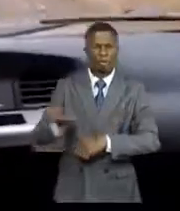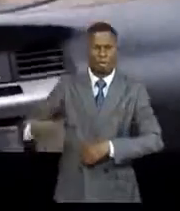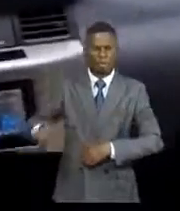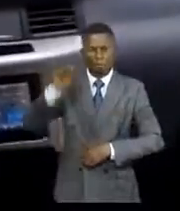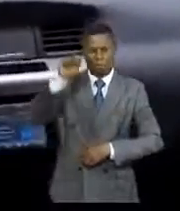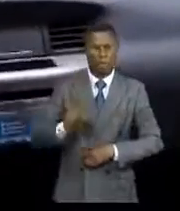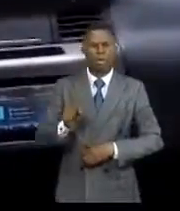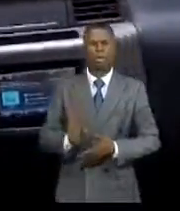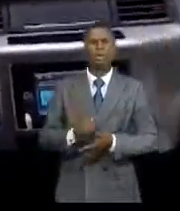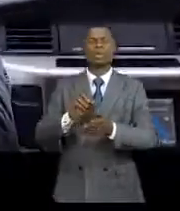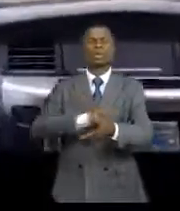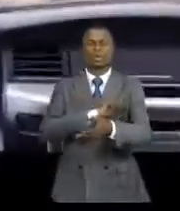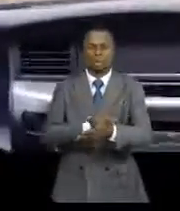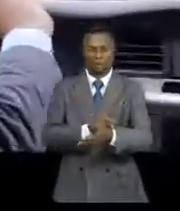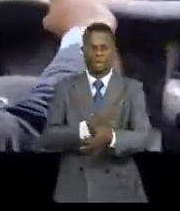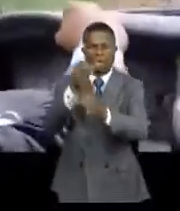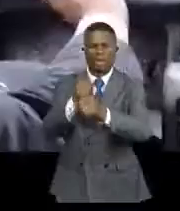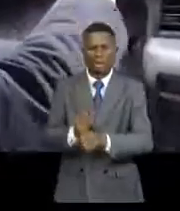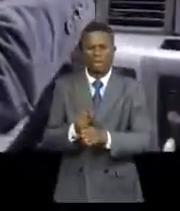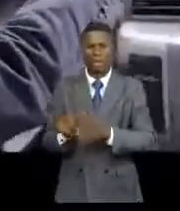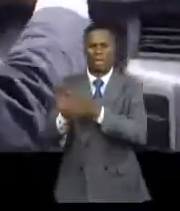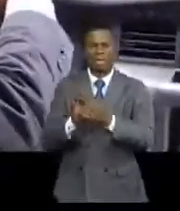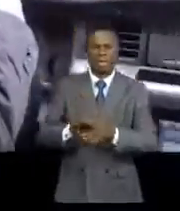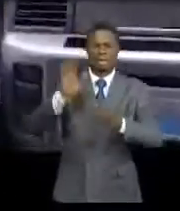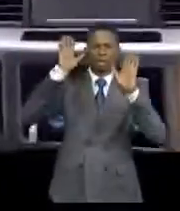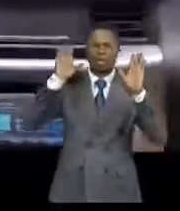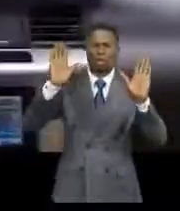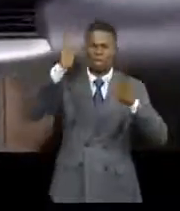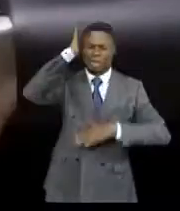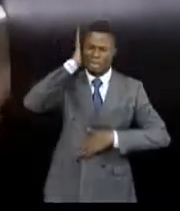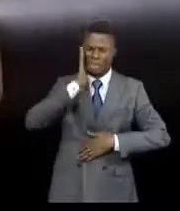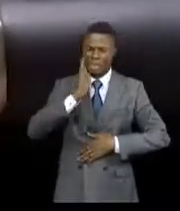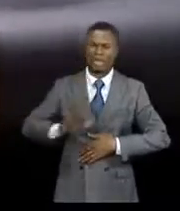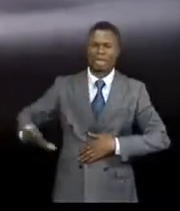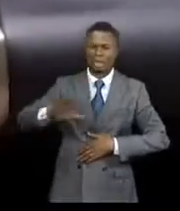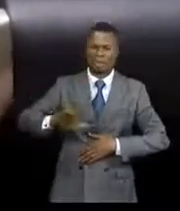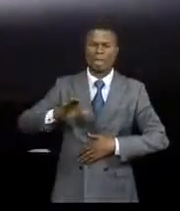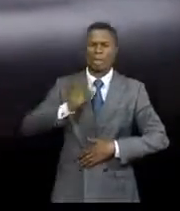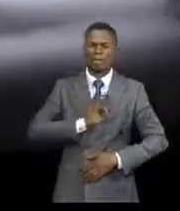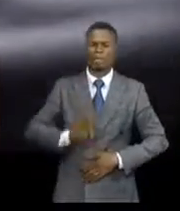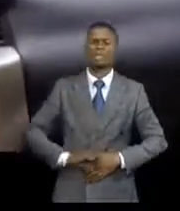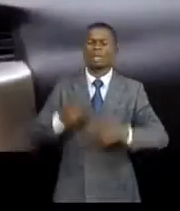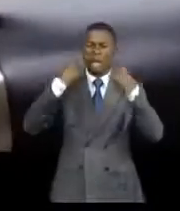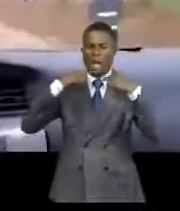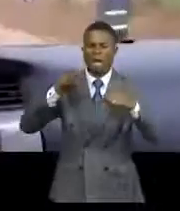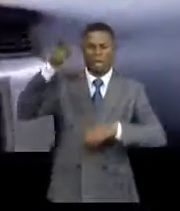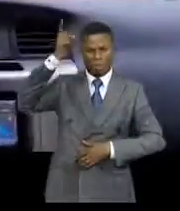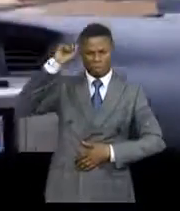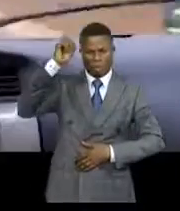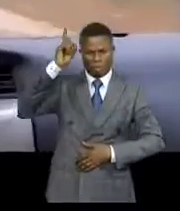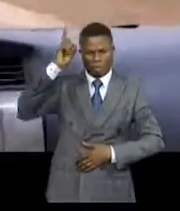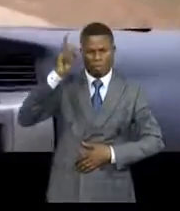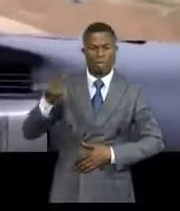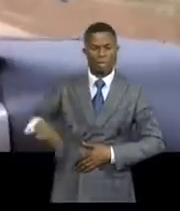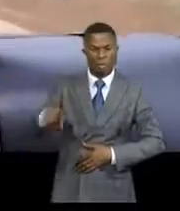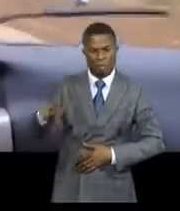Sud Kivu bénéficie des acquis de l'union sacrée de la nation, tels que prônés par le chef de l'État, Félix-Antoine Tshisekedi Tshilombo, et cette